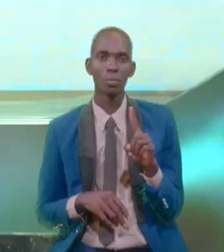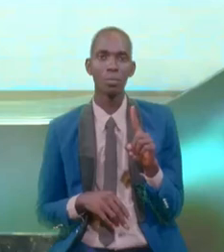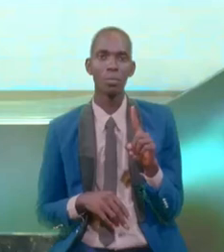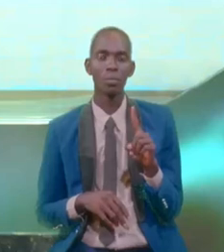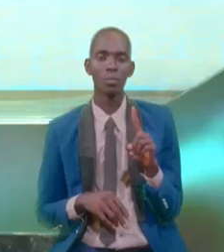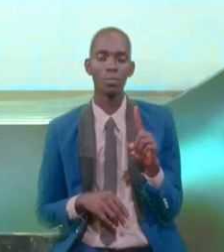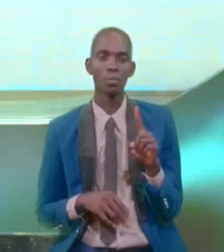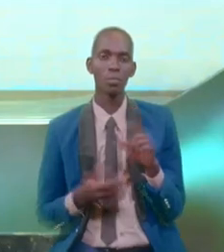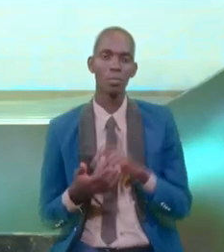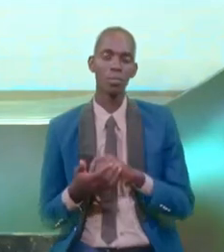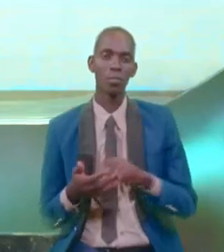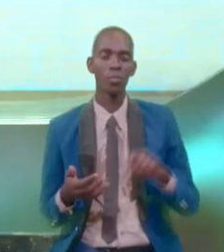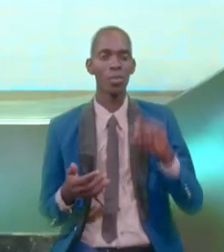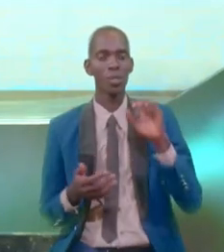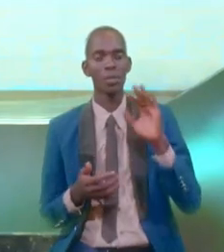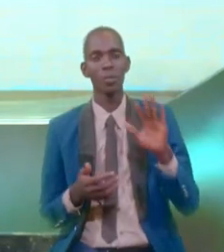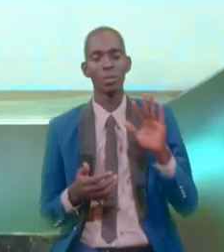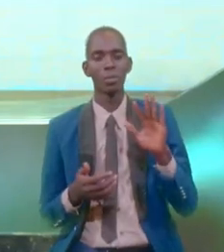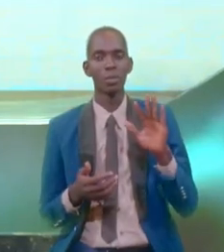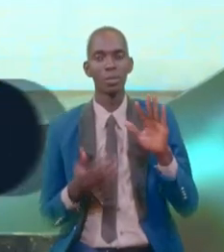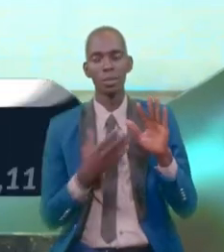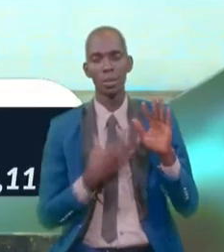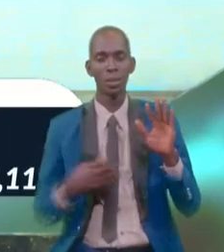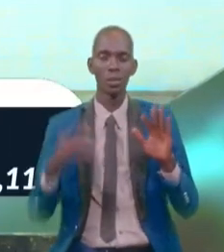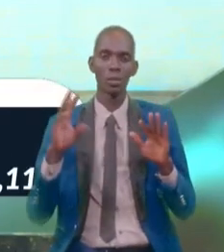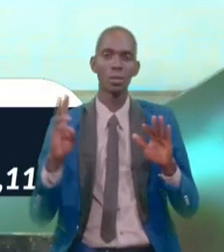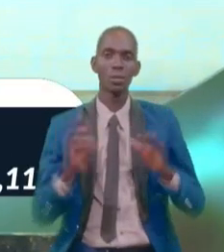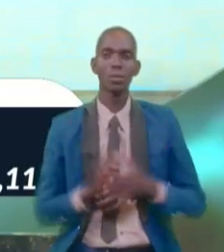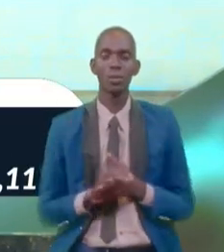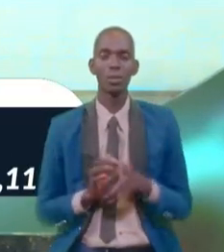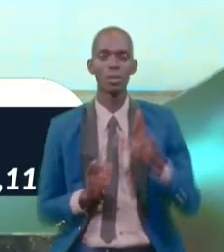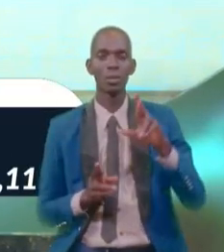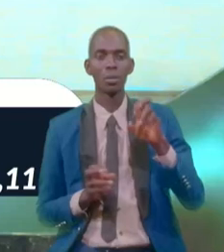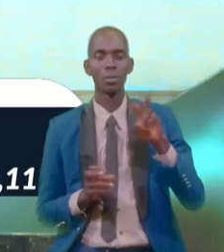Apocalypse 1, nous lisons le verset 5 et 6.